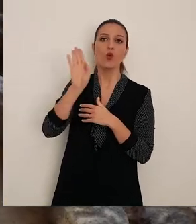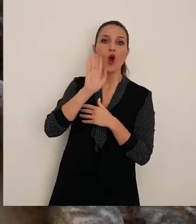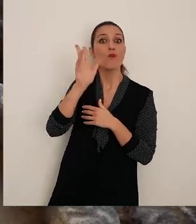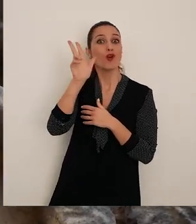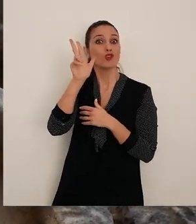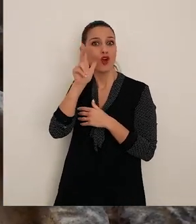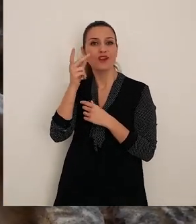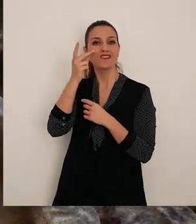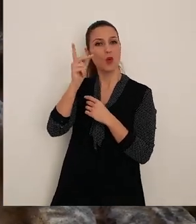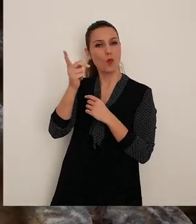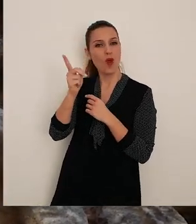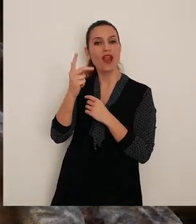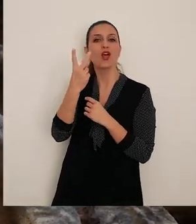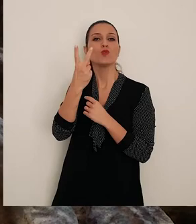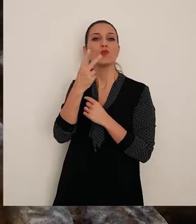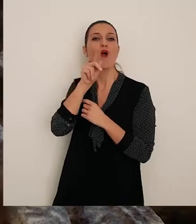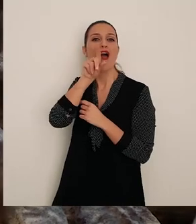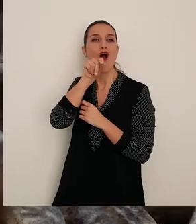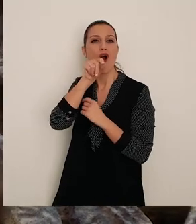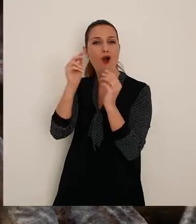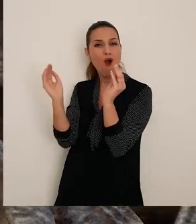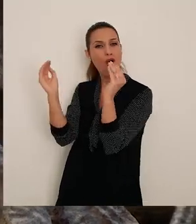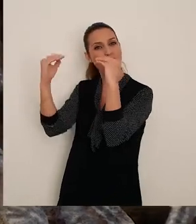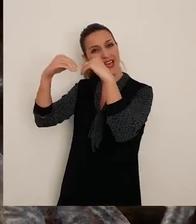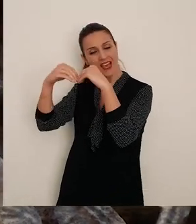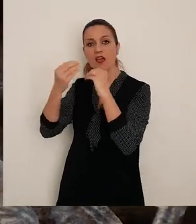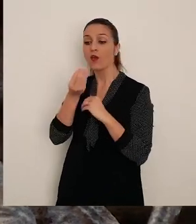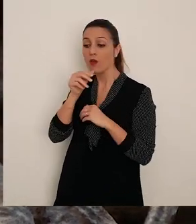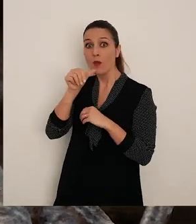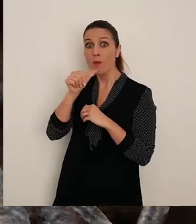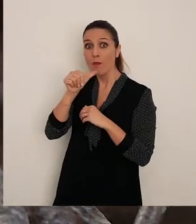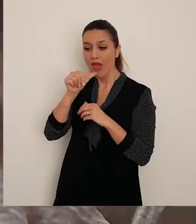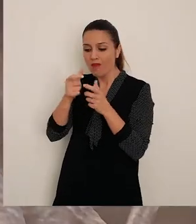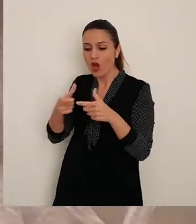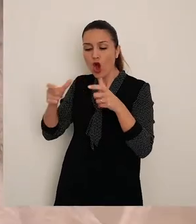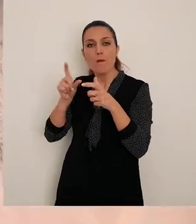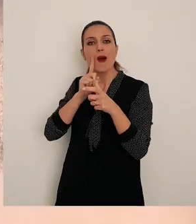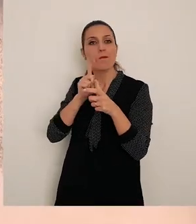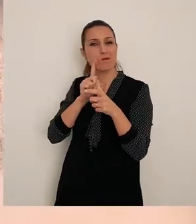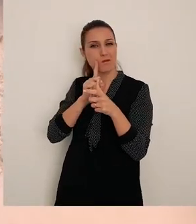Qui l'uomo e la donna sono visti attraverso la figura di due oche intente a bere nella stessa coppa.